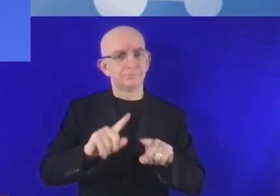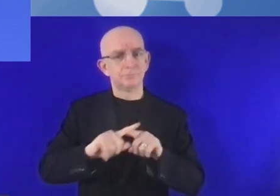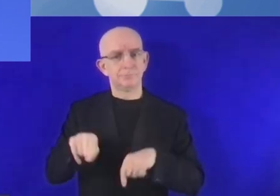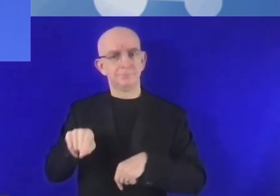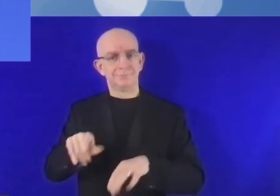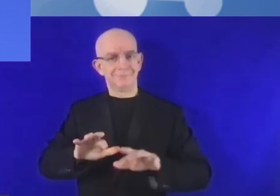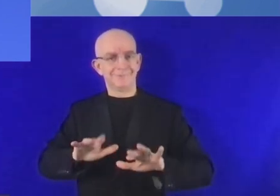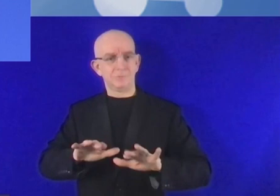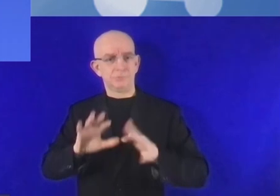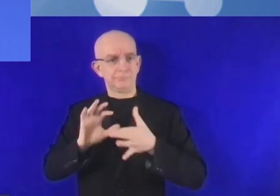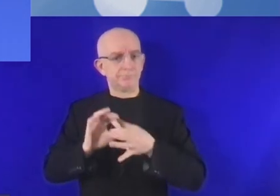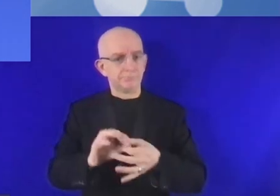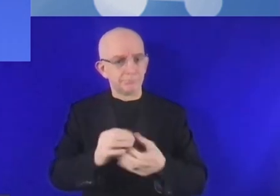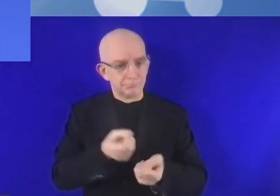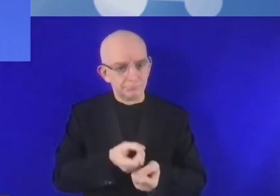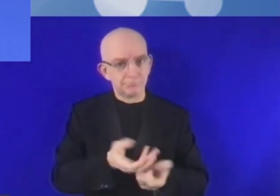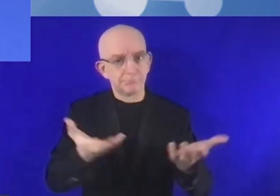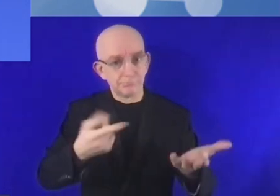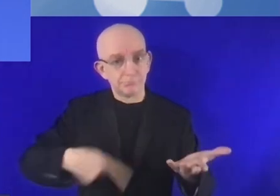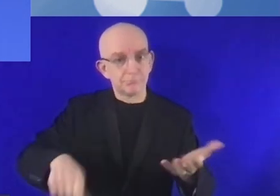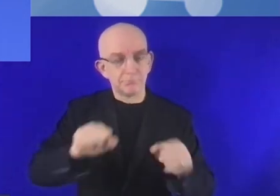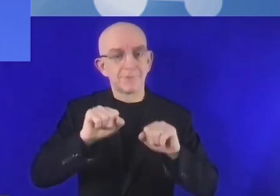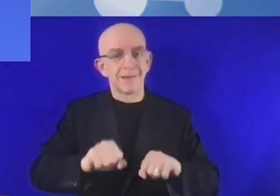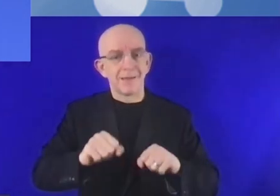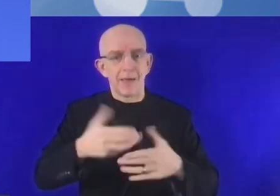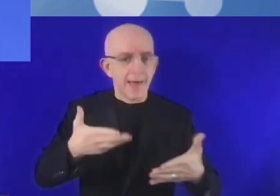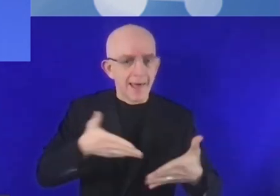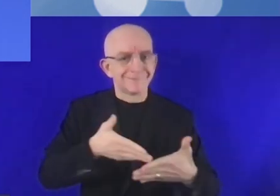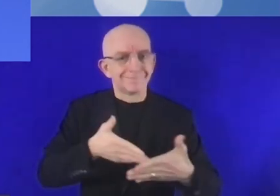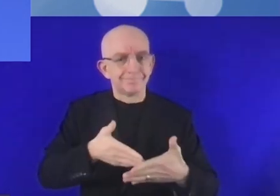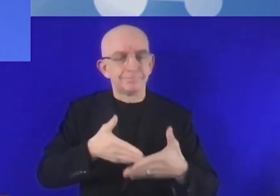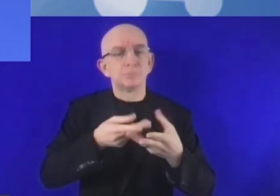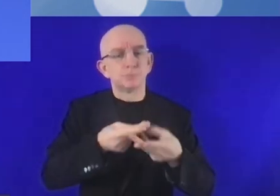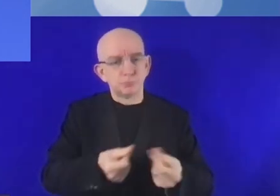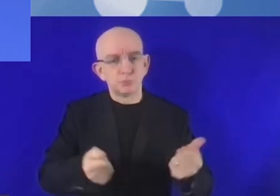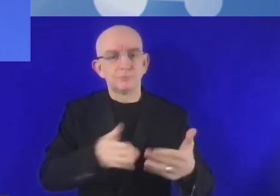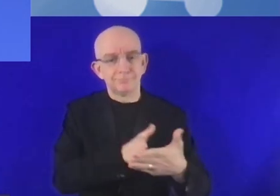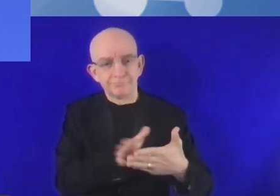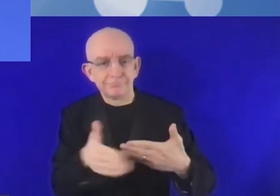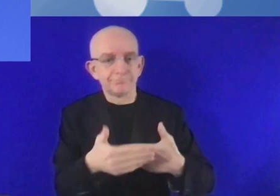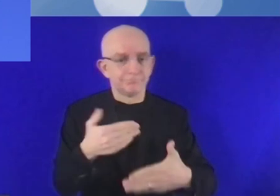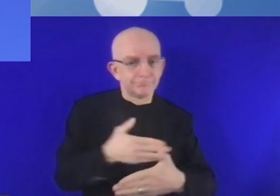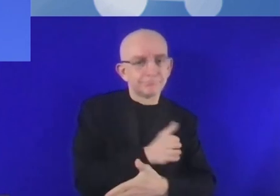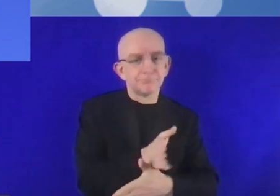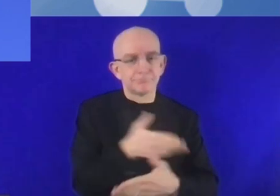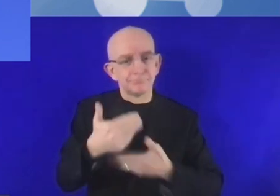doświadczeń, które pozwolą nam wspólnie ukształtować naszą cyfrową przyszłość.